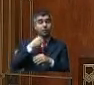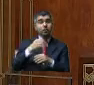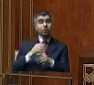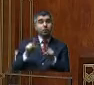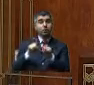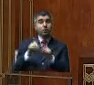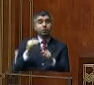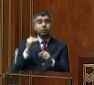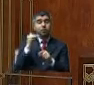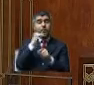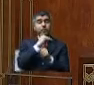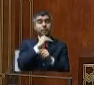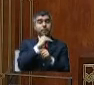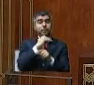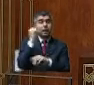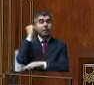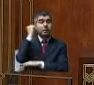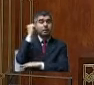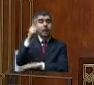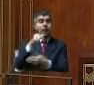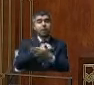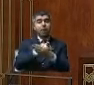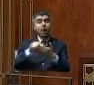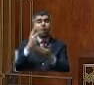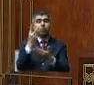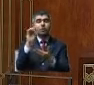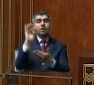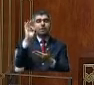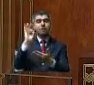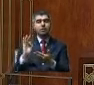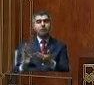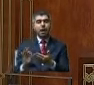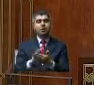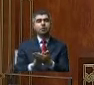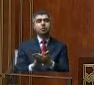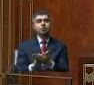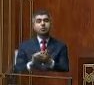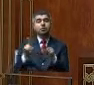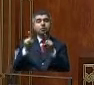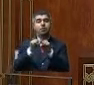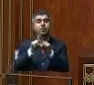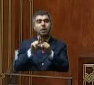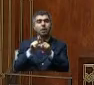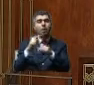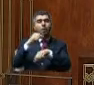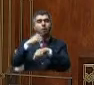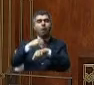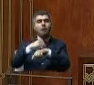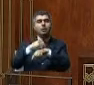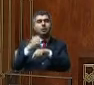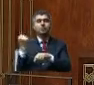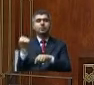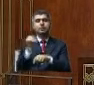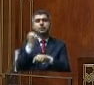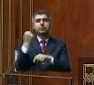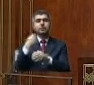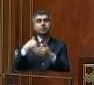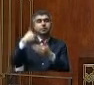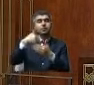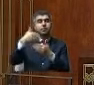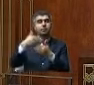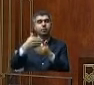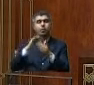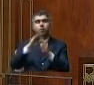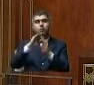تسريع آجال استرجاع الضريبة على القيمة المضافة وإلغاء قاعدة الفاصل الزمني للديكالاج